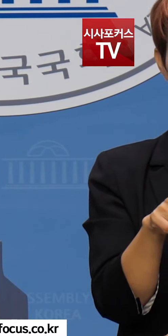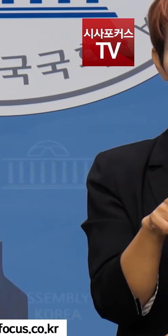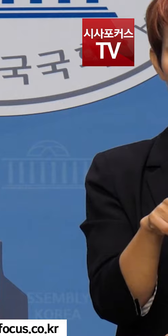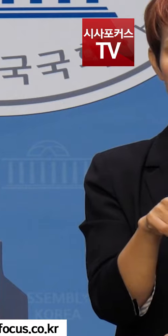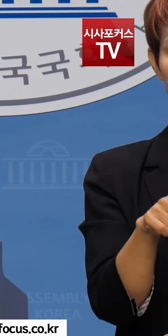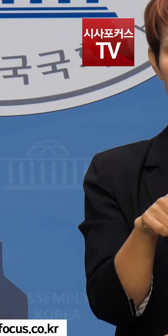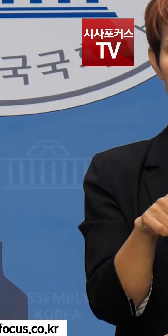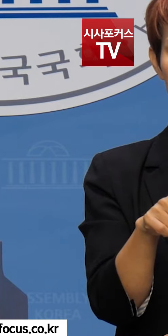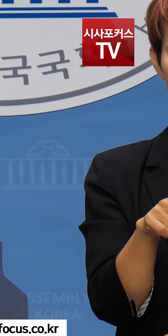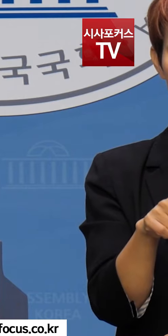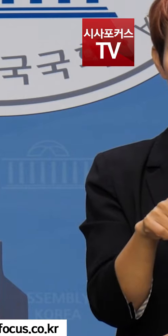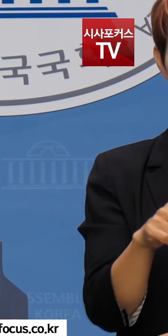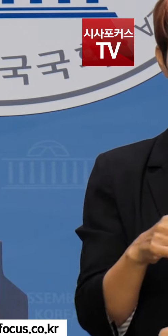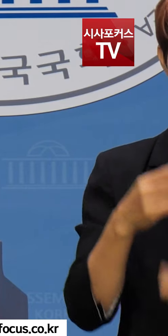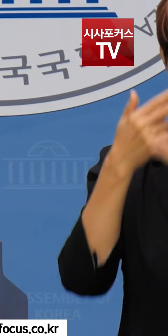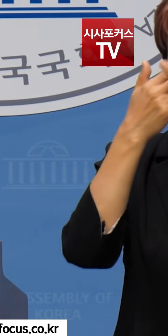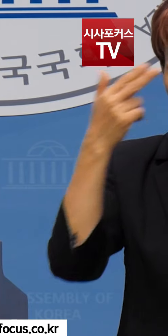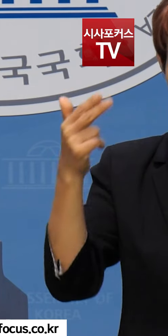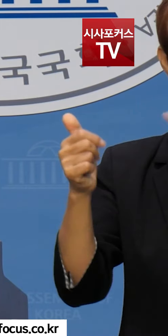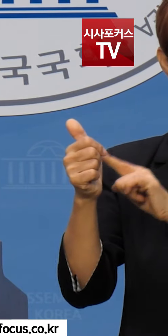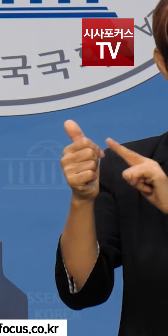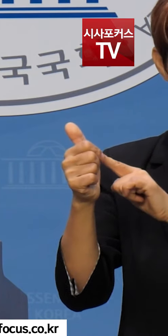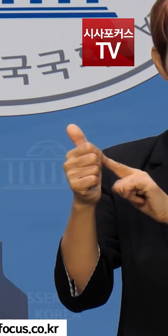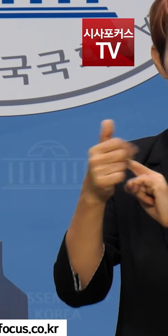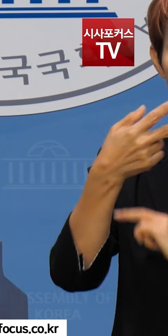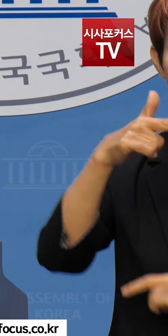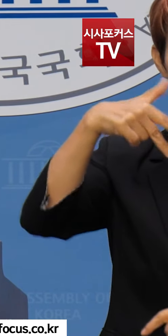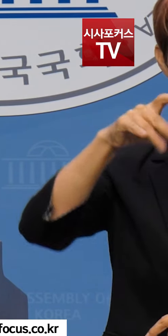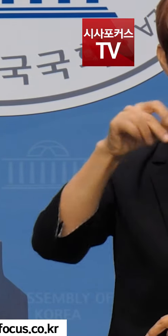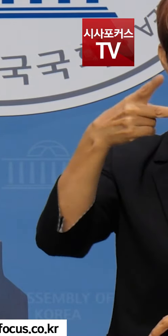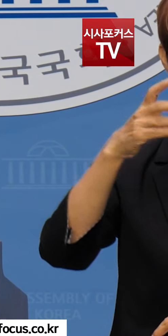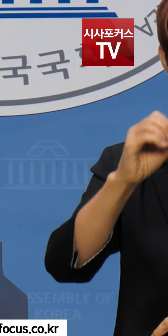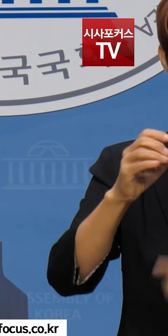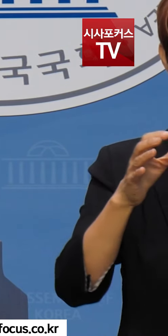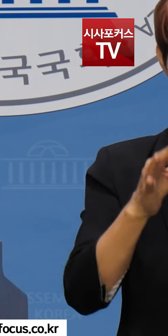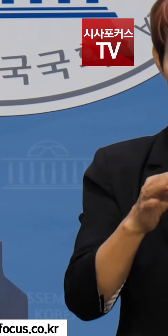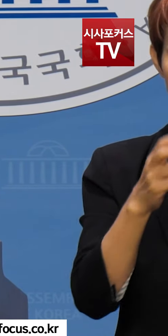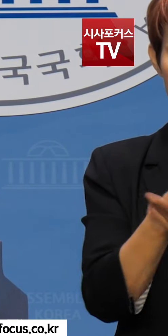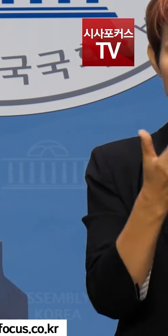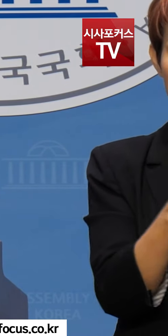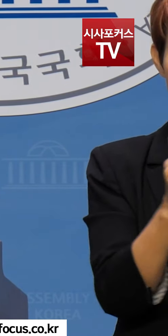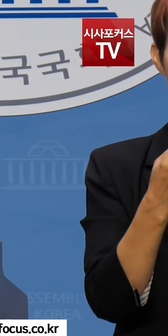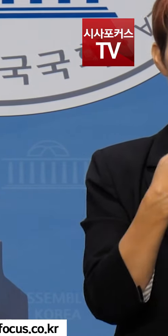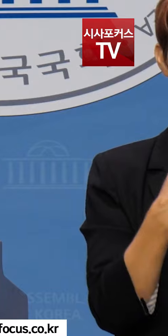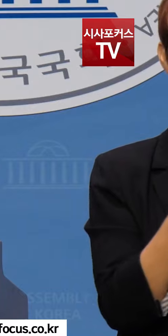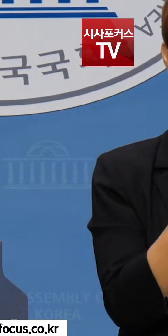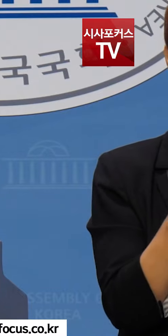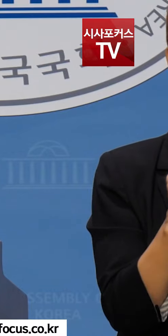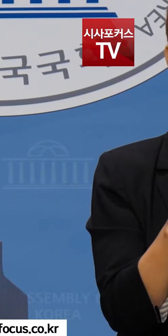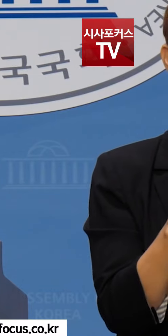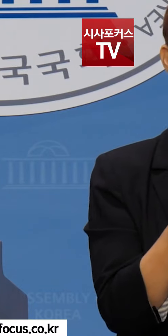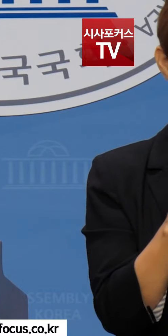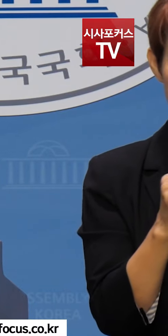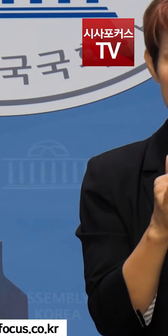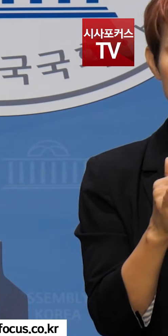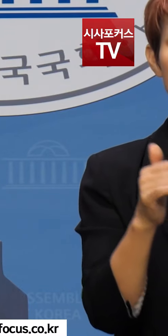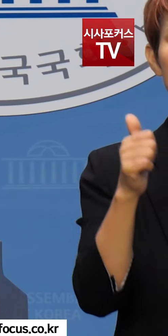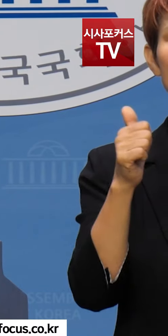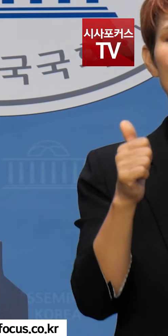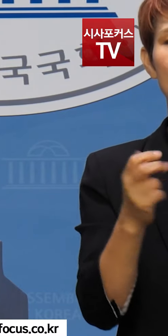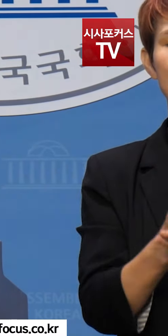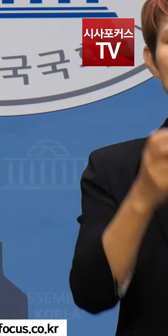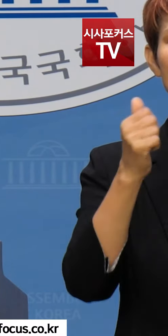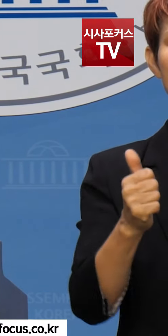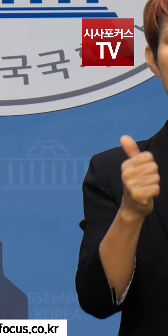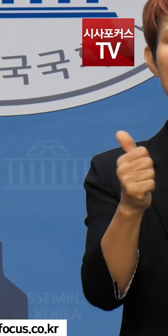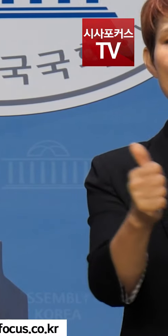아니라 이전 대표 대장동 사건의 변호사 출신 호의 무사들로 가득한 법사위로